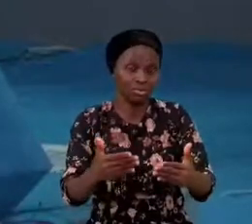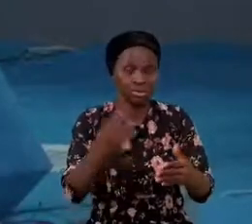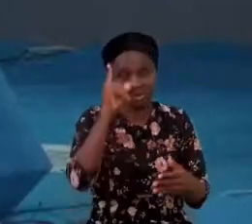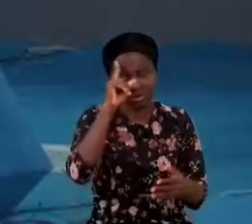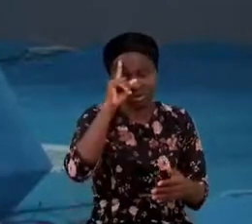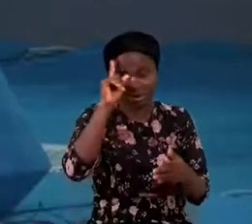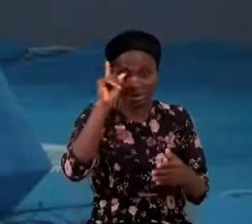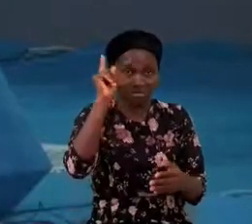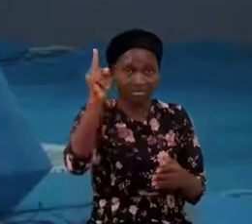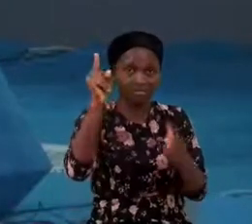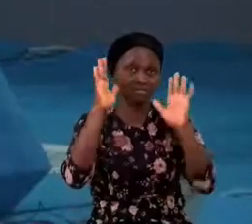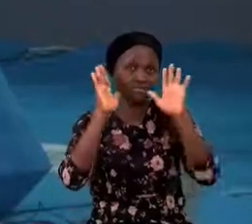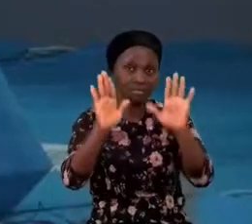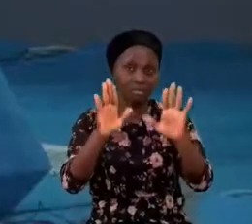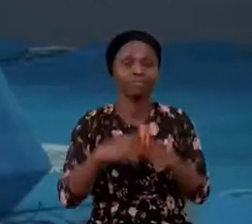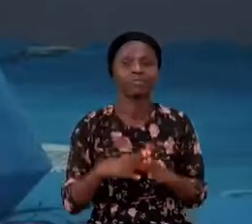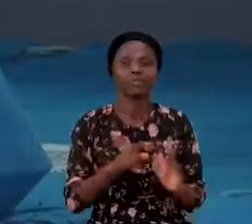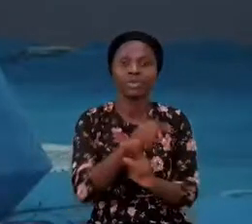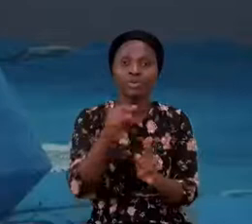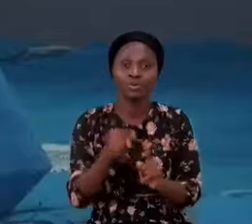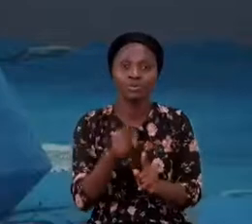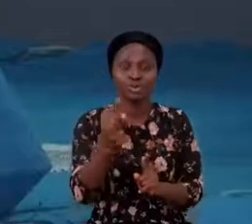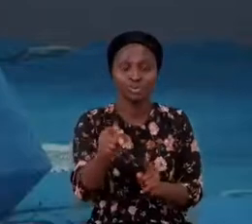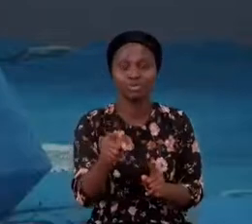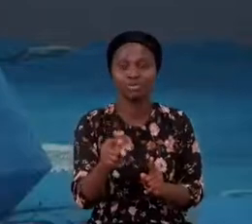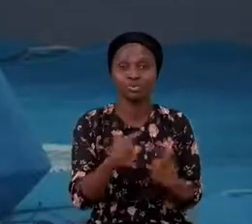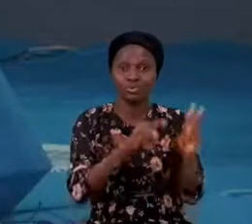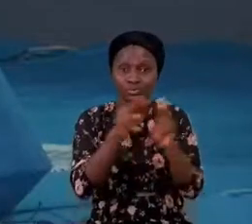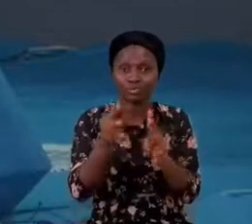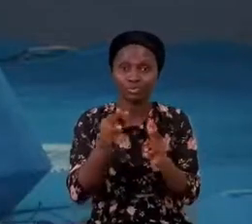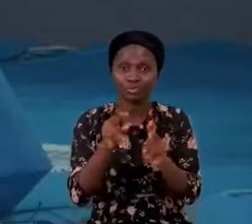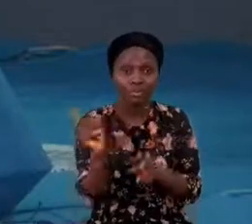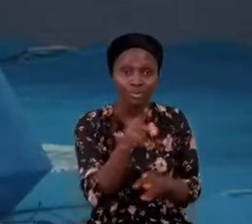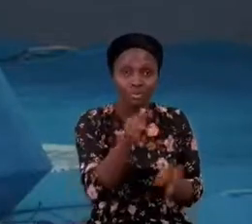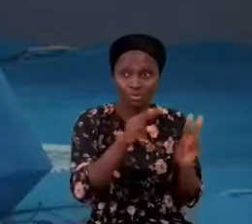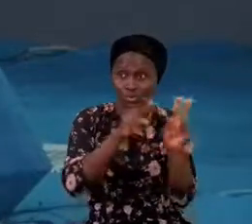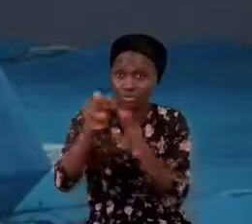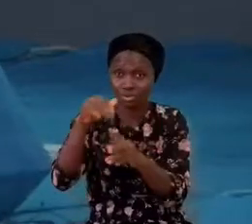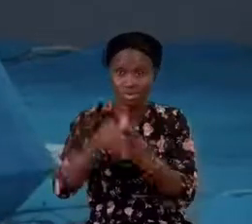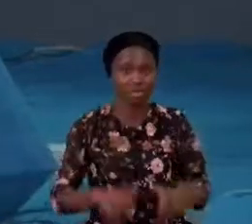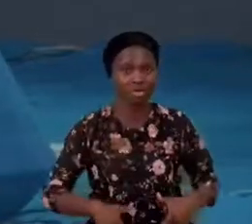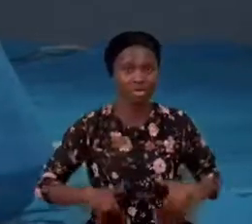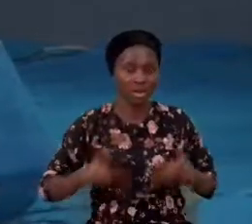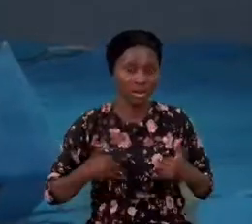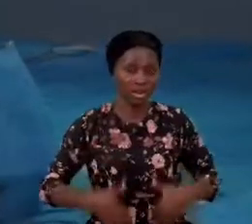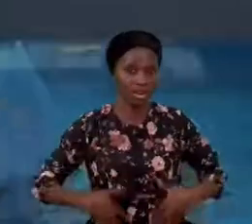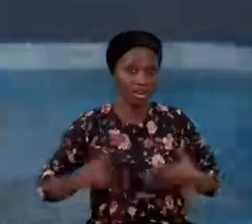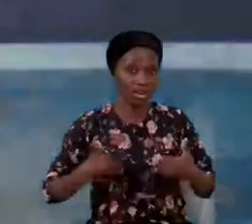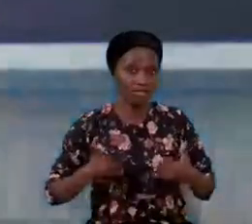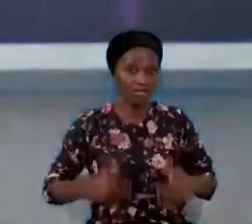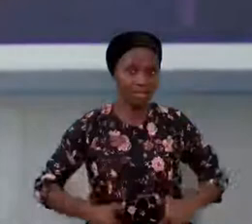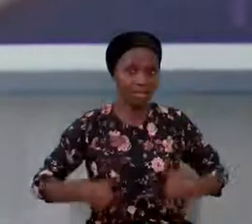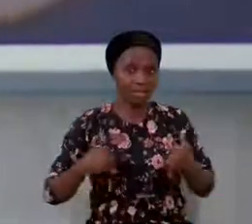premier point, c'est les adolescents focalisés, virgule, apprenant à s'orienter vers l'excellence. Deuxième